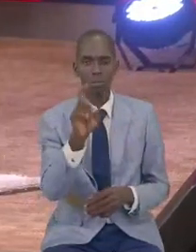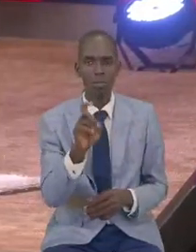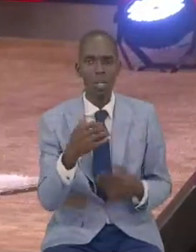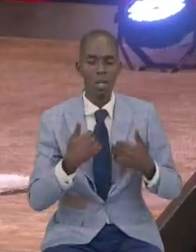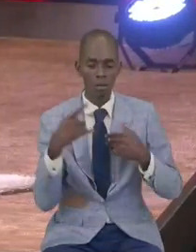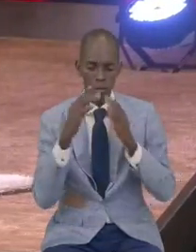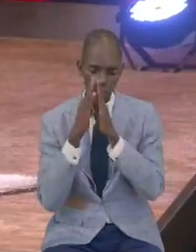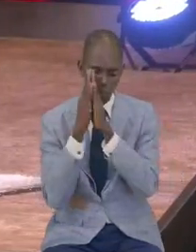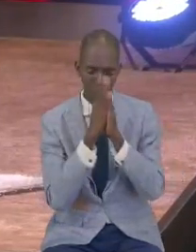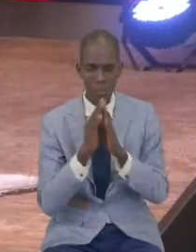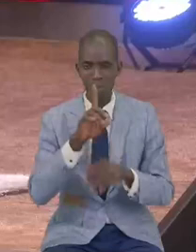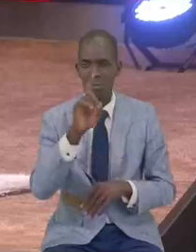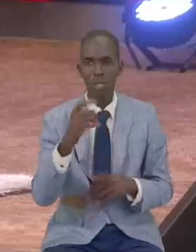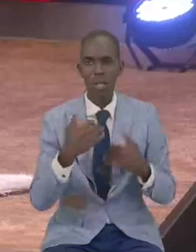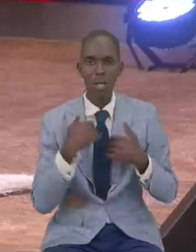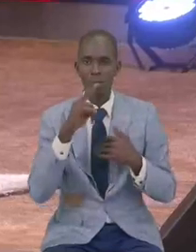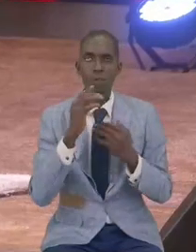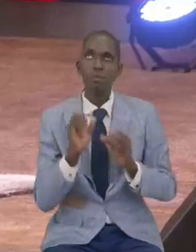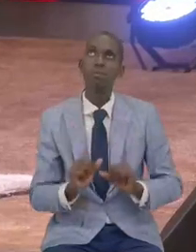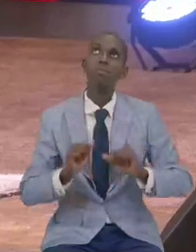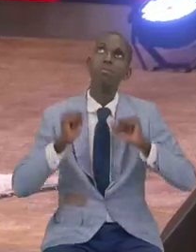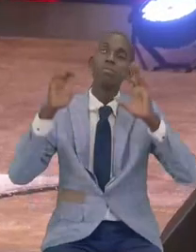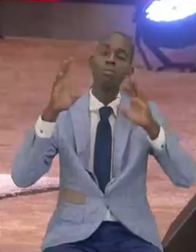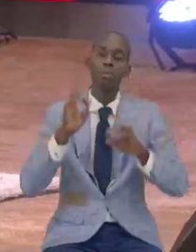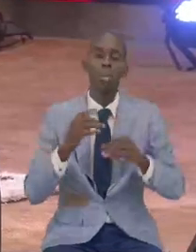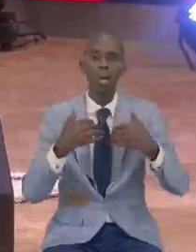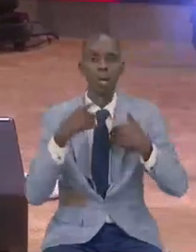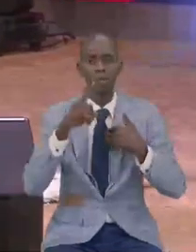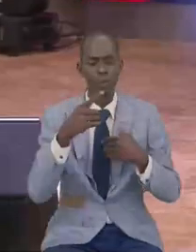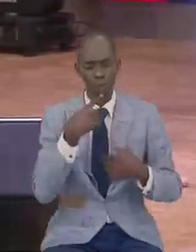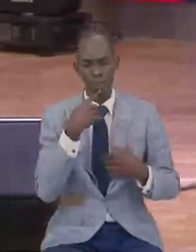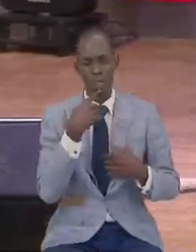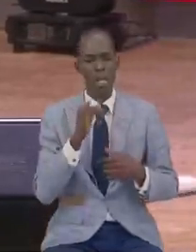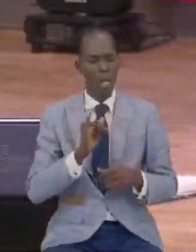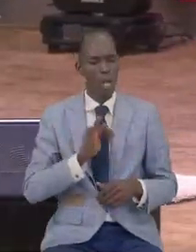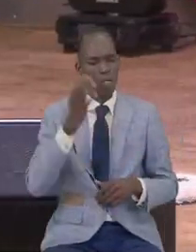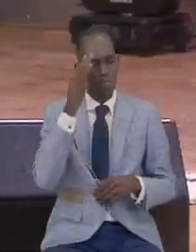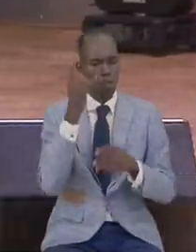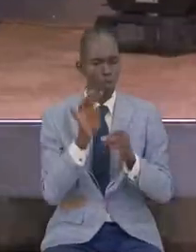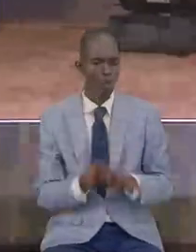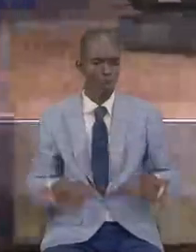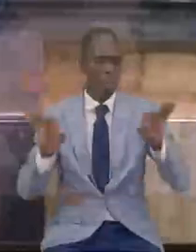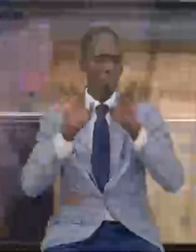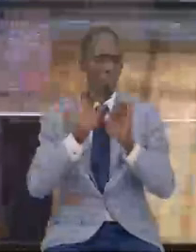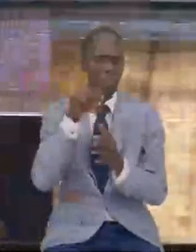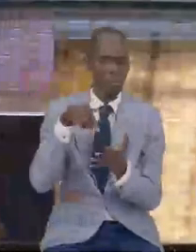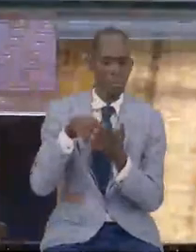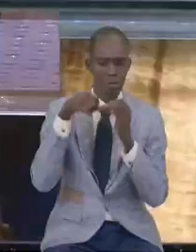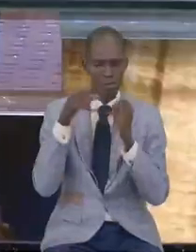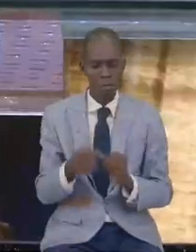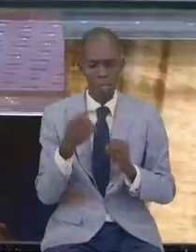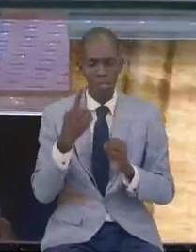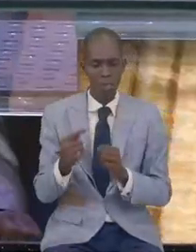prié? Est-ce que tu t'es consacré? Est-ce que tu as dit que oui, je connais l'importance de cette puissance,